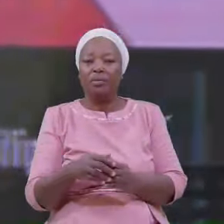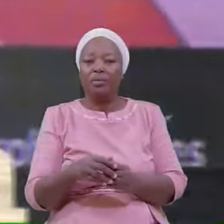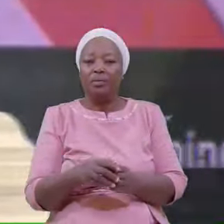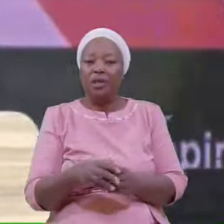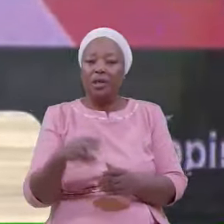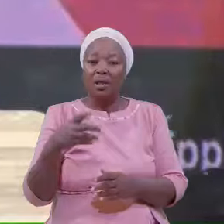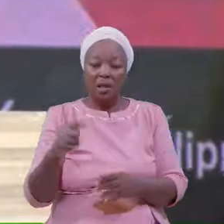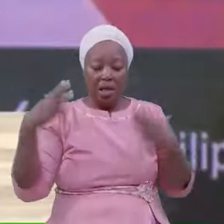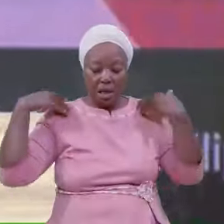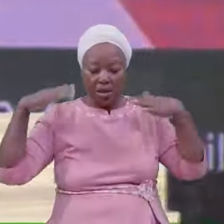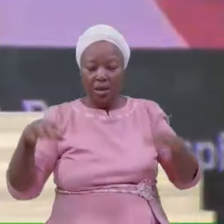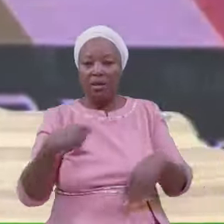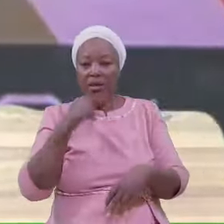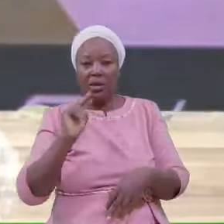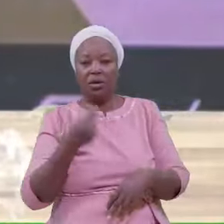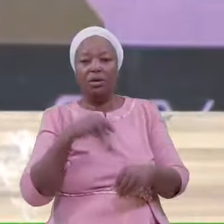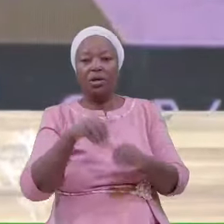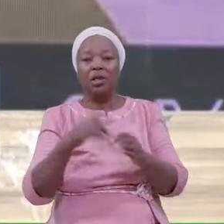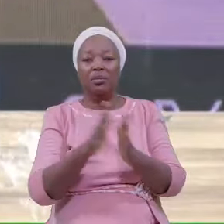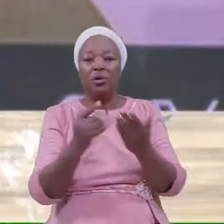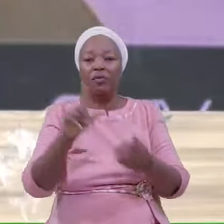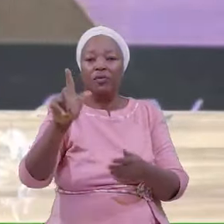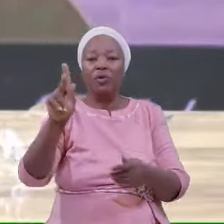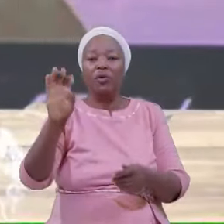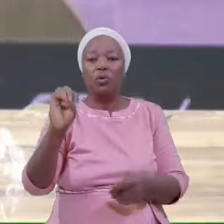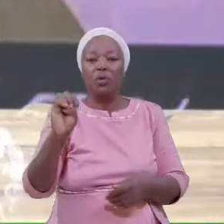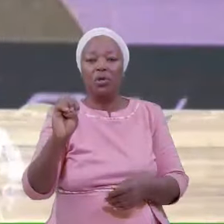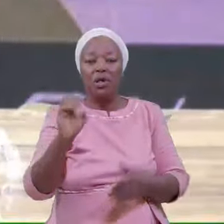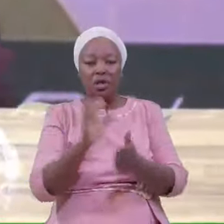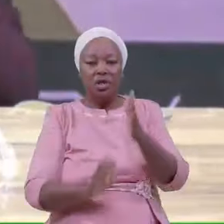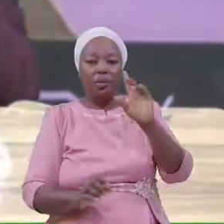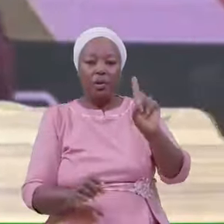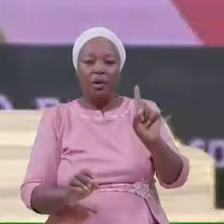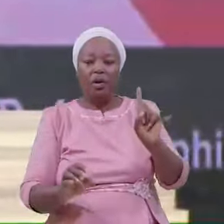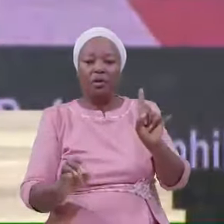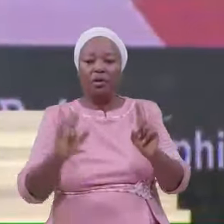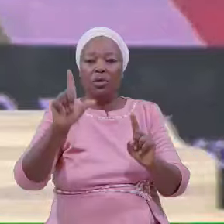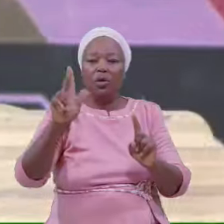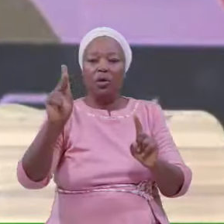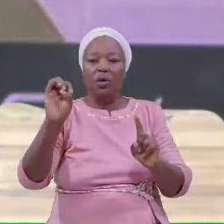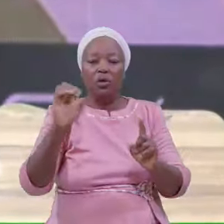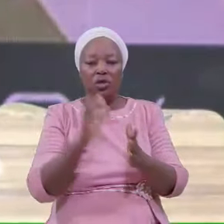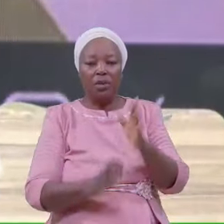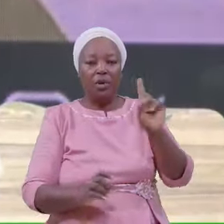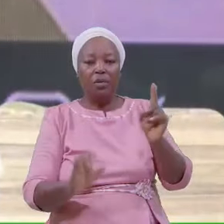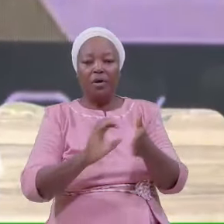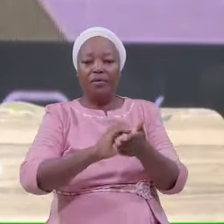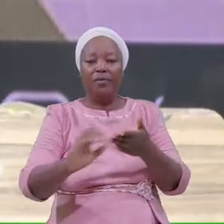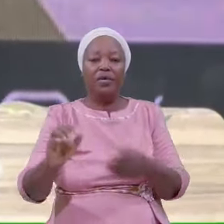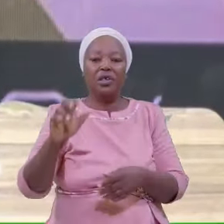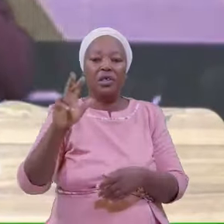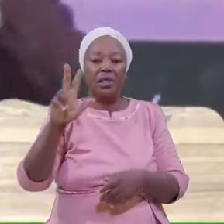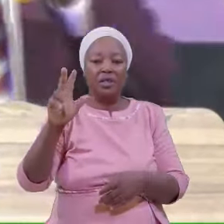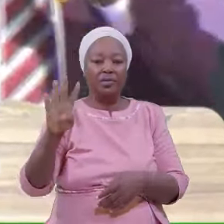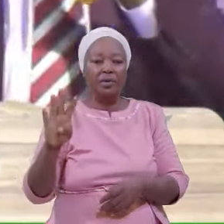tells us in Luke chapter 1. Sinasabi sa Lukas 1, reading from verse 34. Sinabi ni